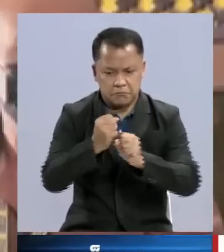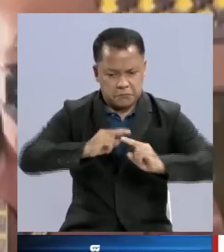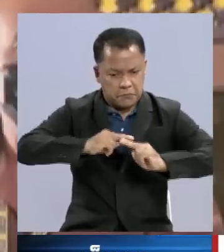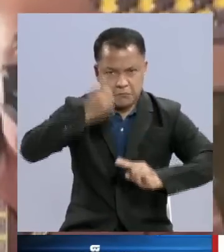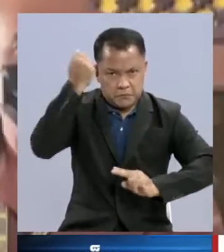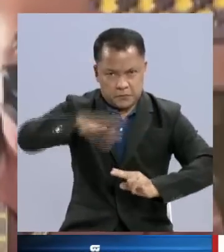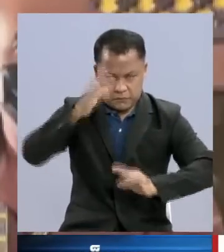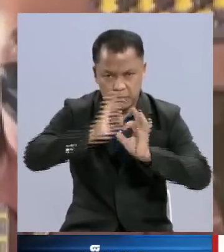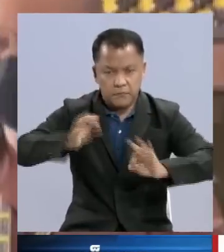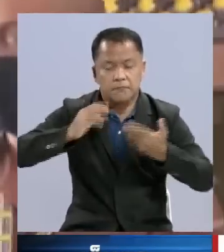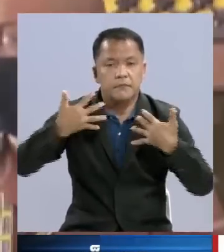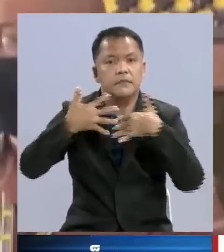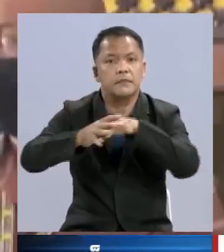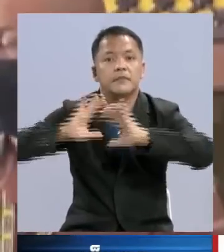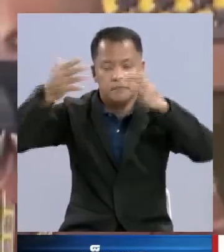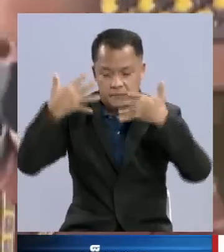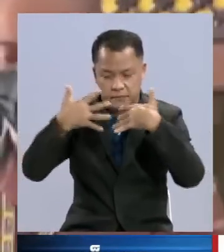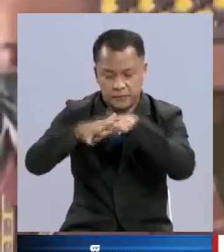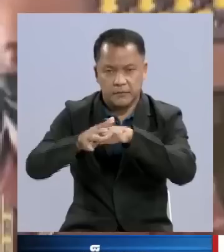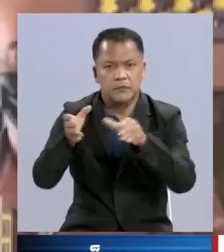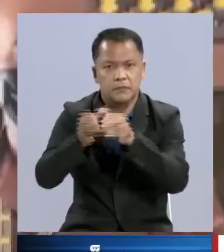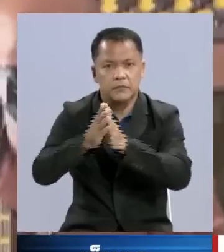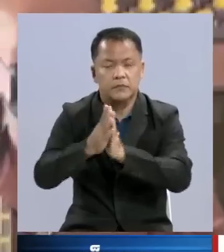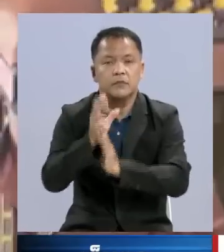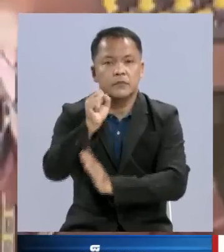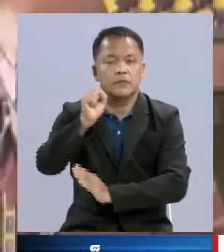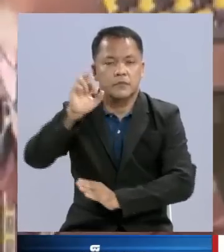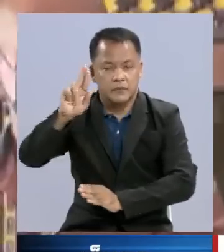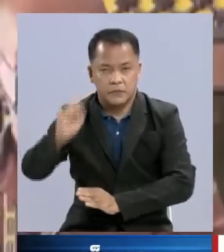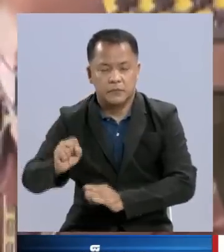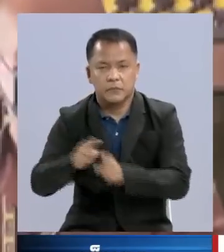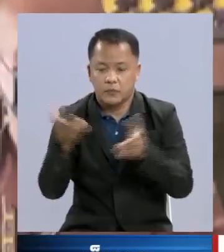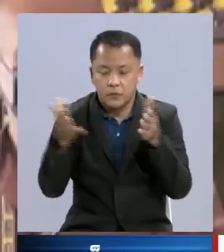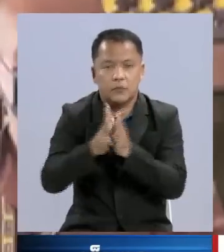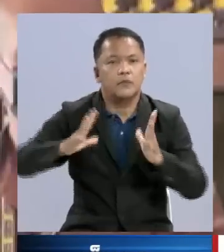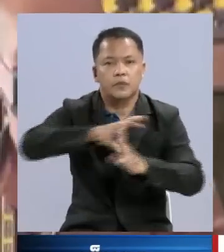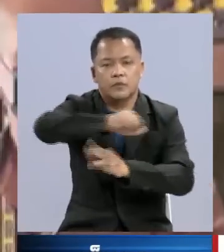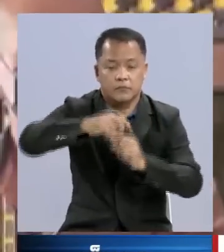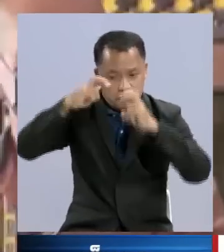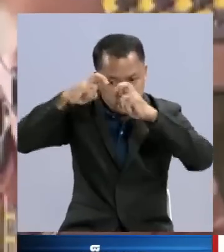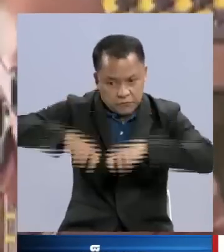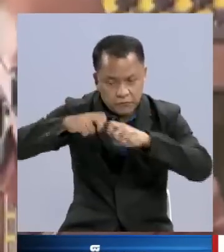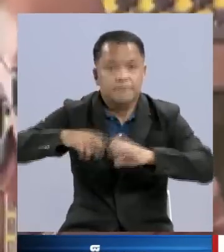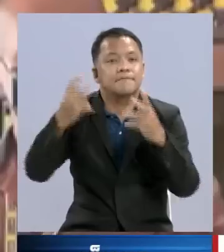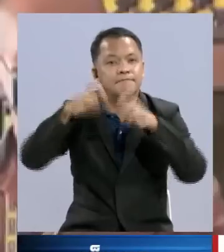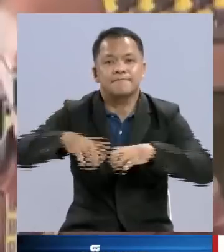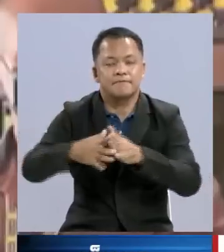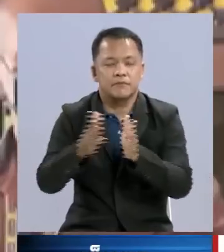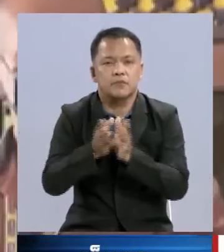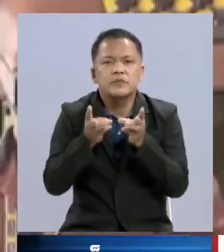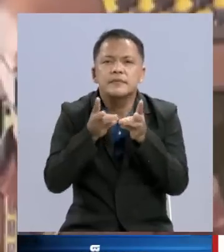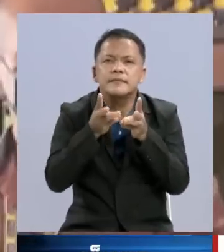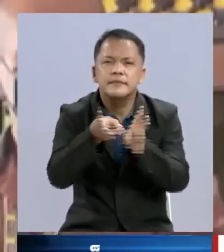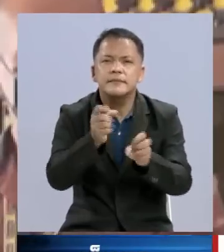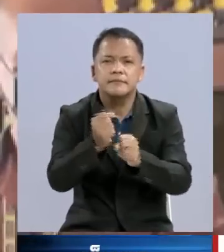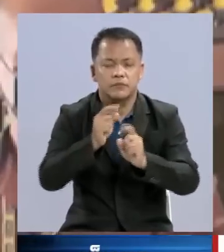ได้แล้วก็จำเป็นต้องประสานกับฝ่ายรัฐบาลนะครับแล้วก็รวมไปถึงรัฐสภาก็จะคุยกันในภาพรวมแต่ว่าไม่ได้ลงลึกในรายละเอียดจะมีช่องท